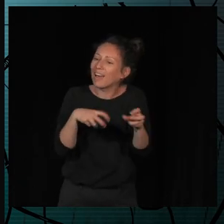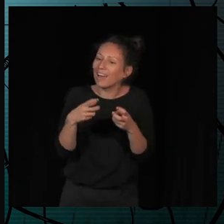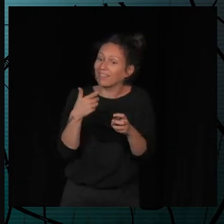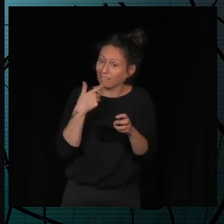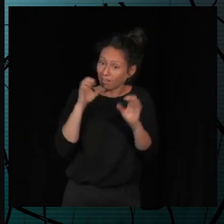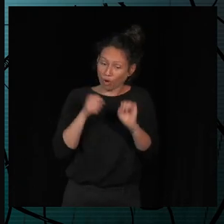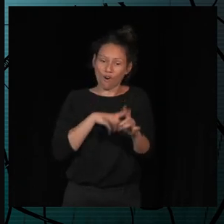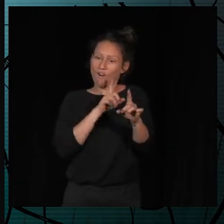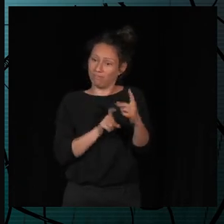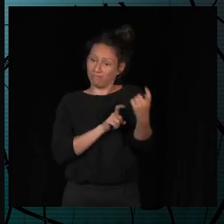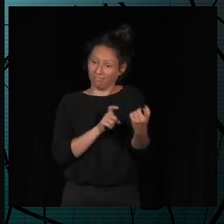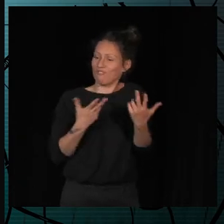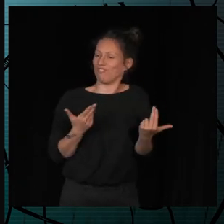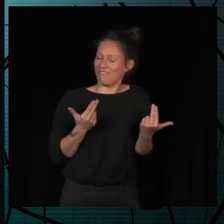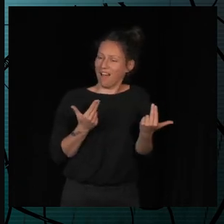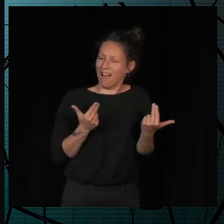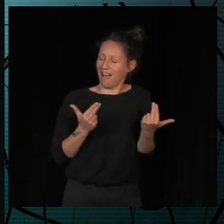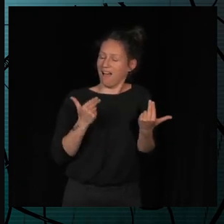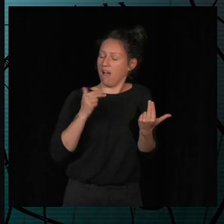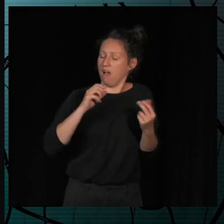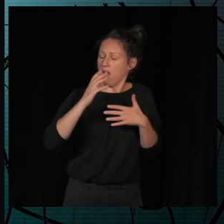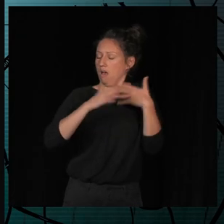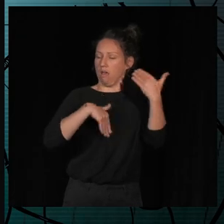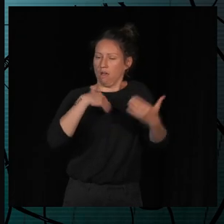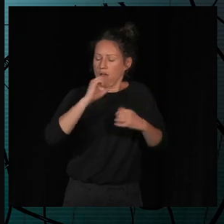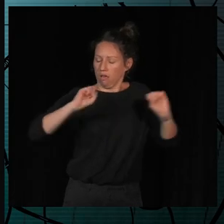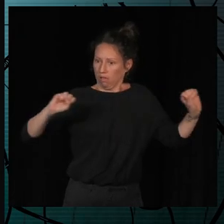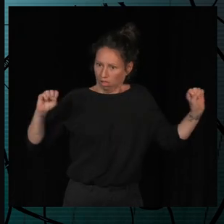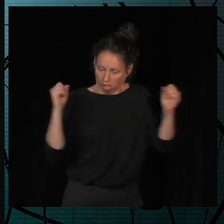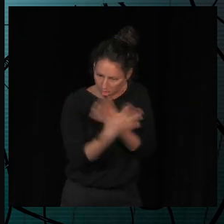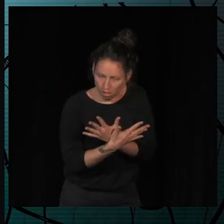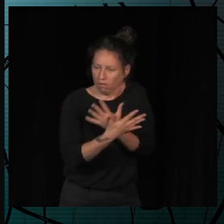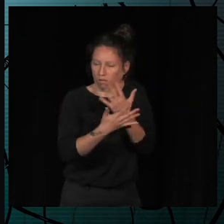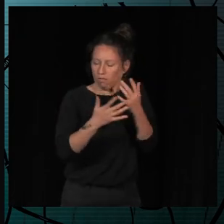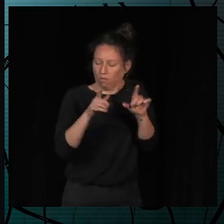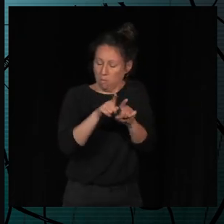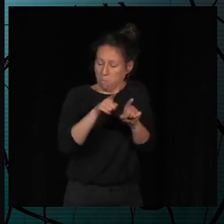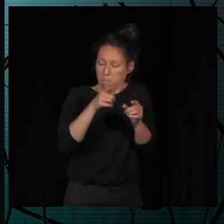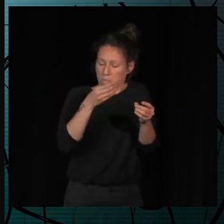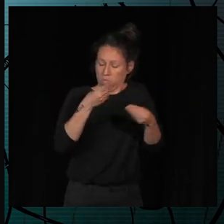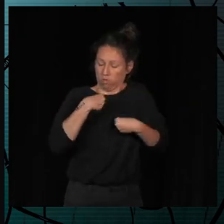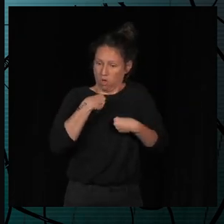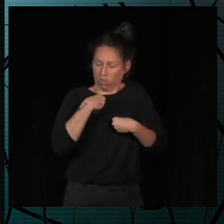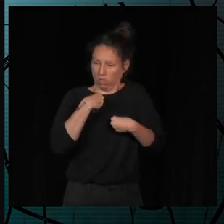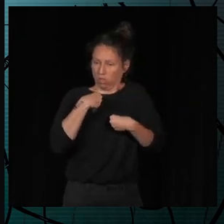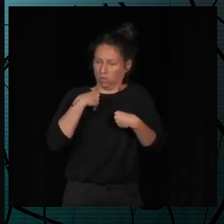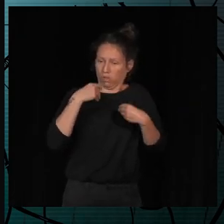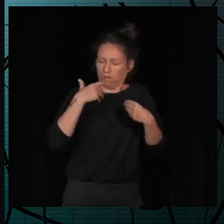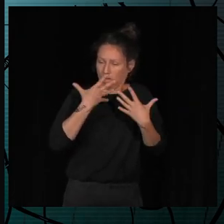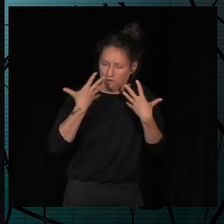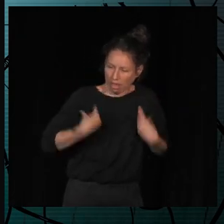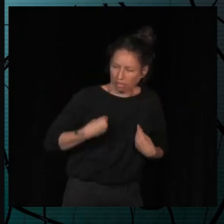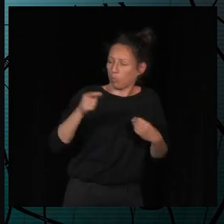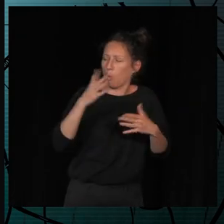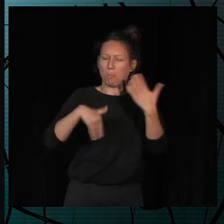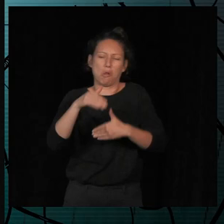on complètement déstructuré parce que bah on sait plus très bien faire ce positionnement euh en un contre un euh bref Mo je